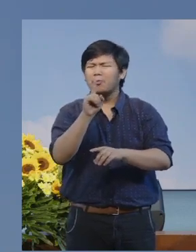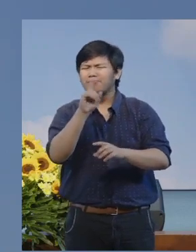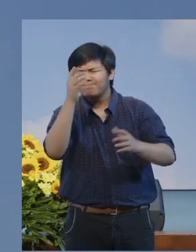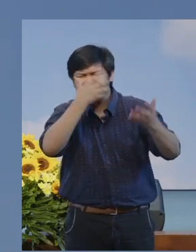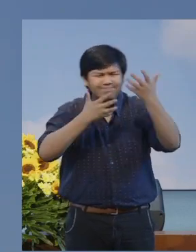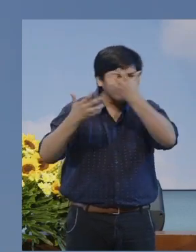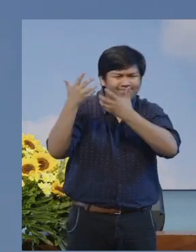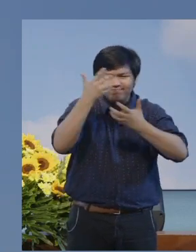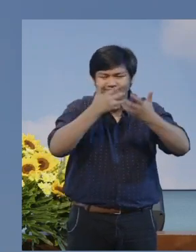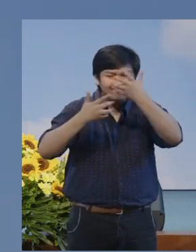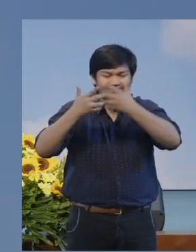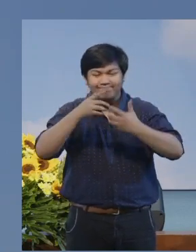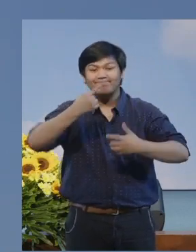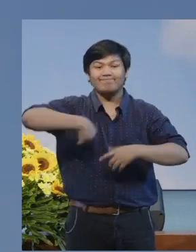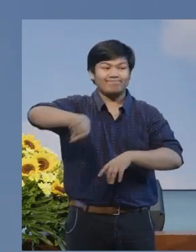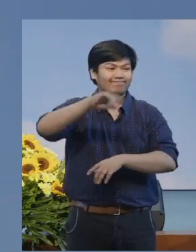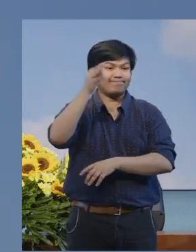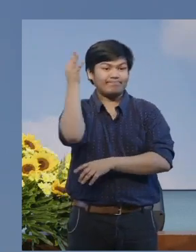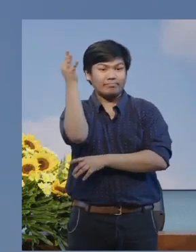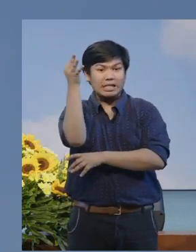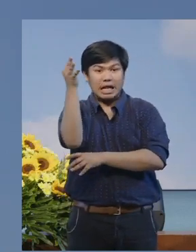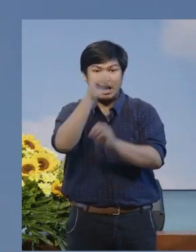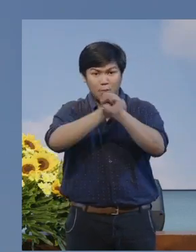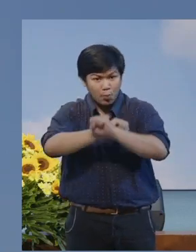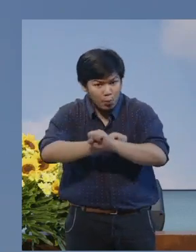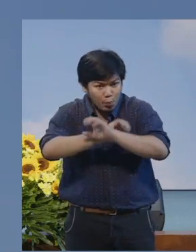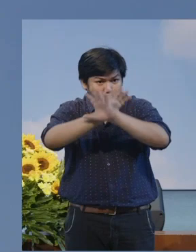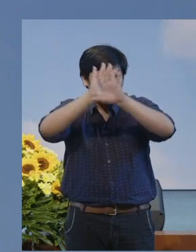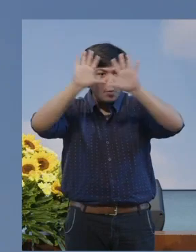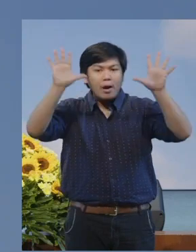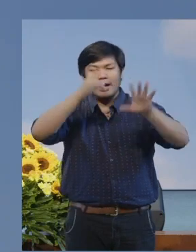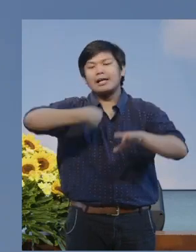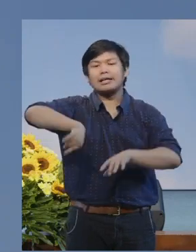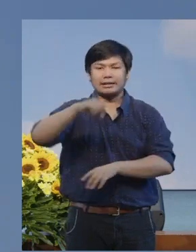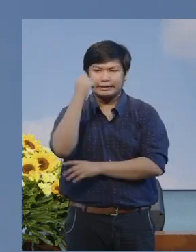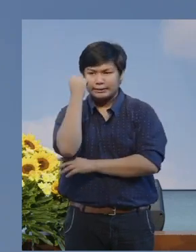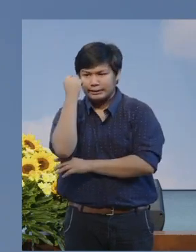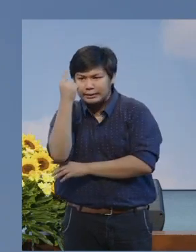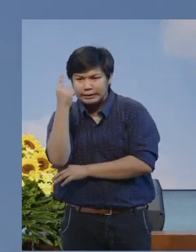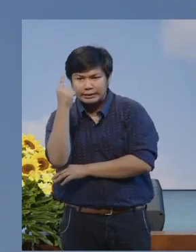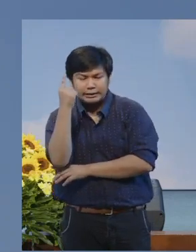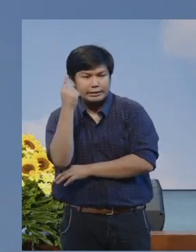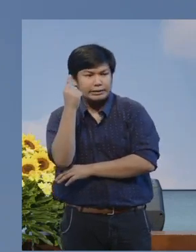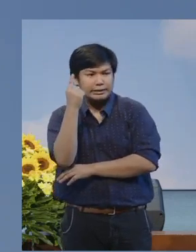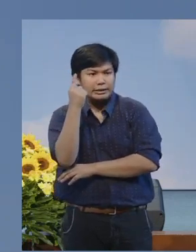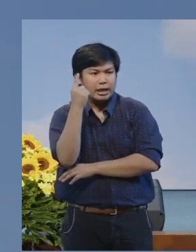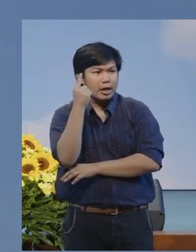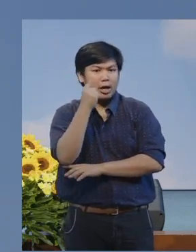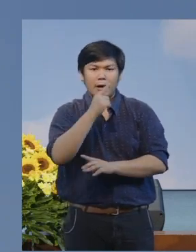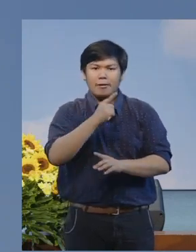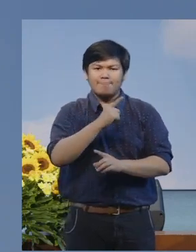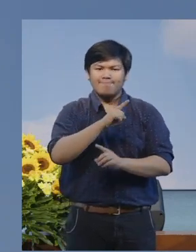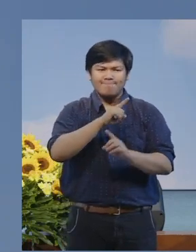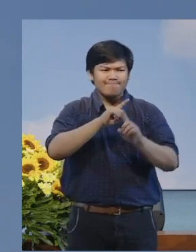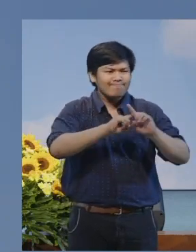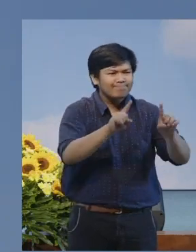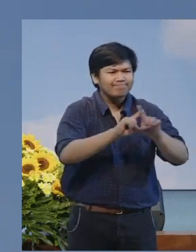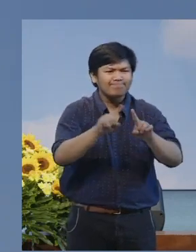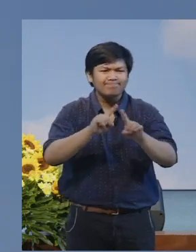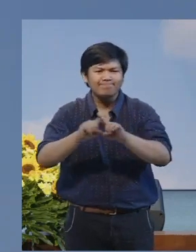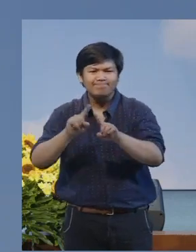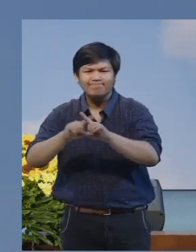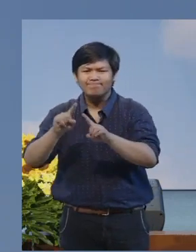kaisipan tungkol sa mga issue o bagay na ating pag-aaralan. Mga burning issues